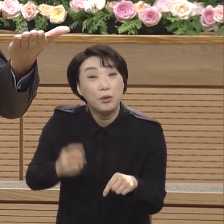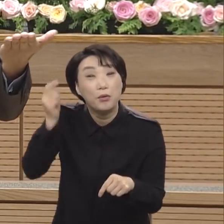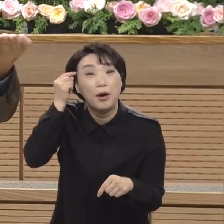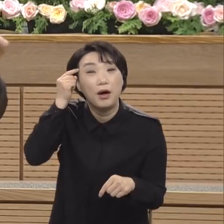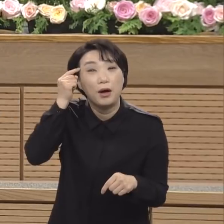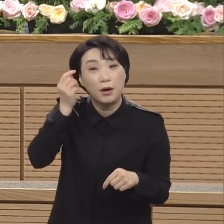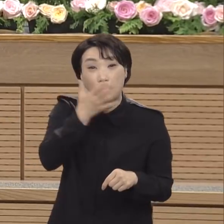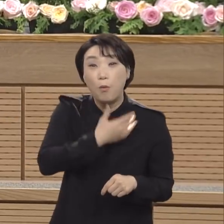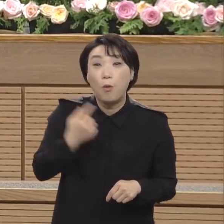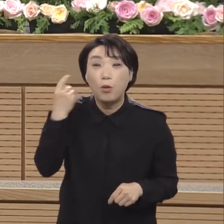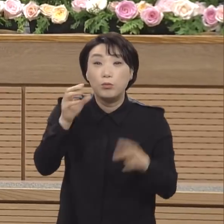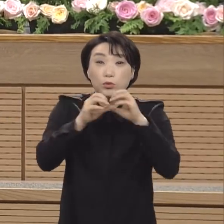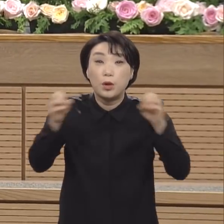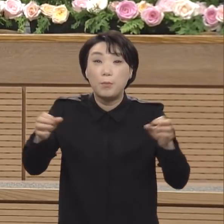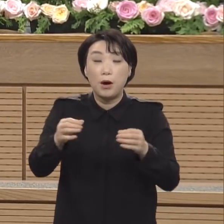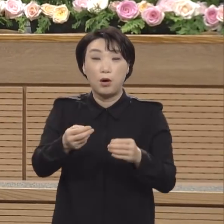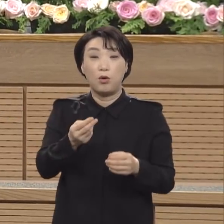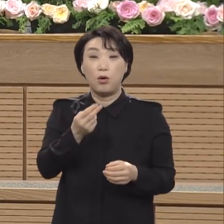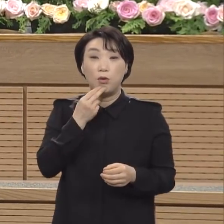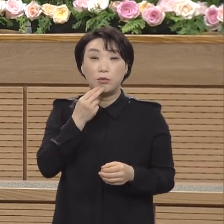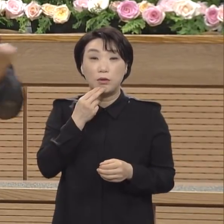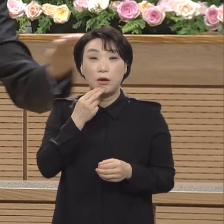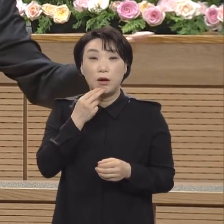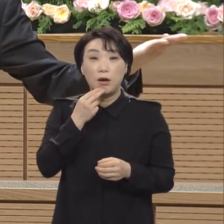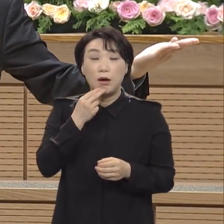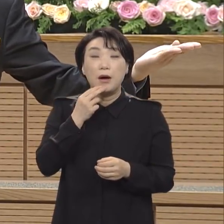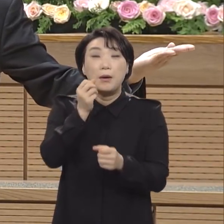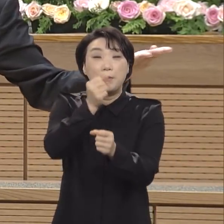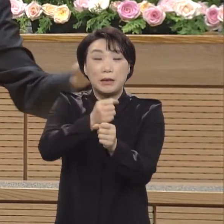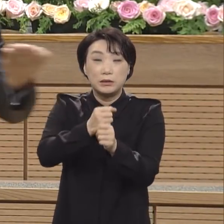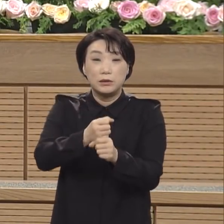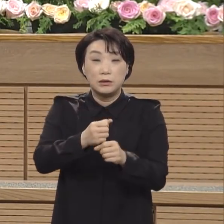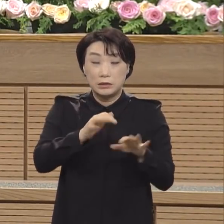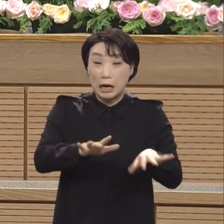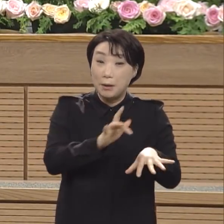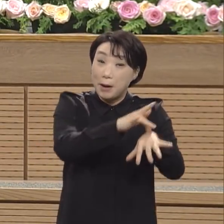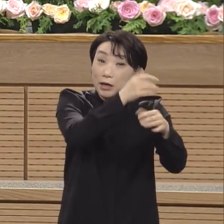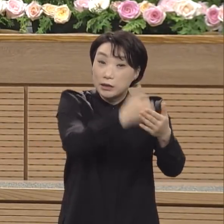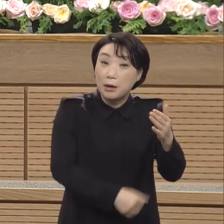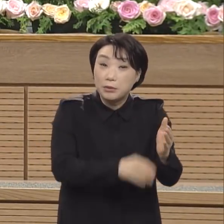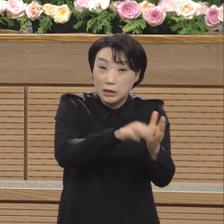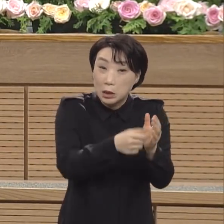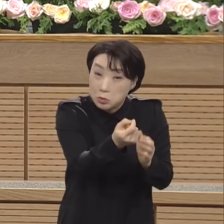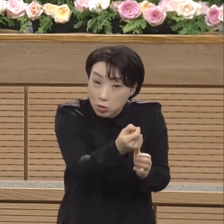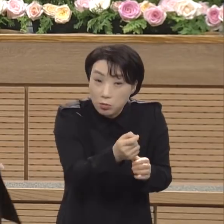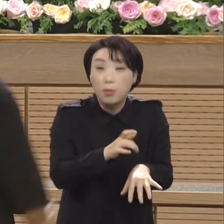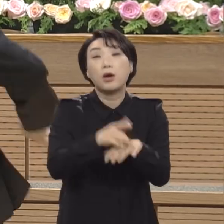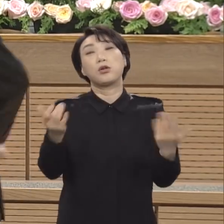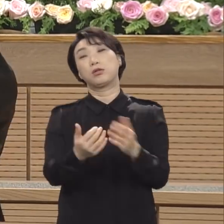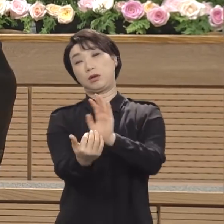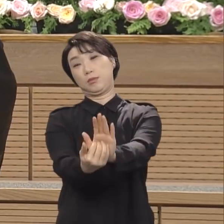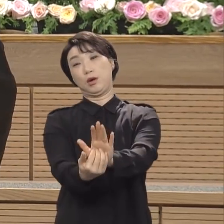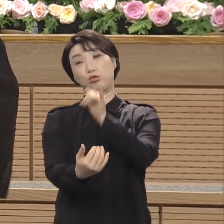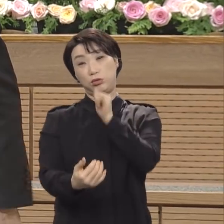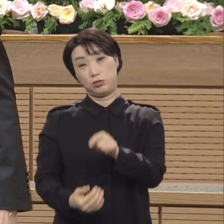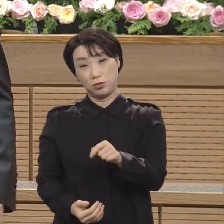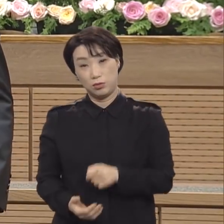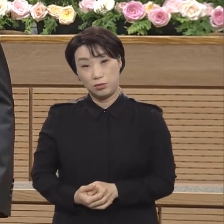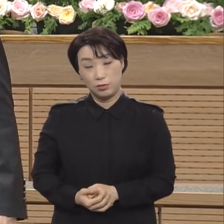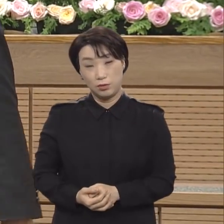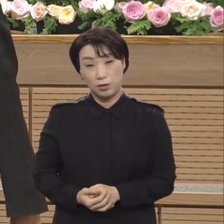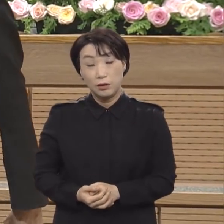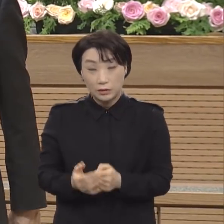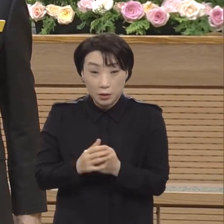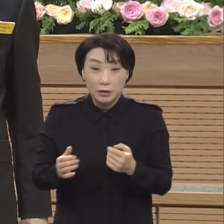뭐냐? 복음이 전파되지 못하게 하는 자기 때가 얼마 남지 않은 마구 역사.